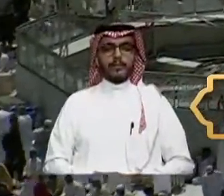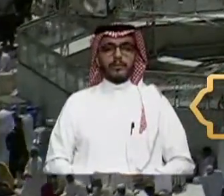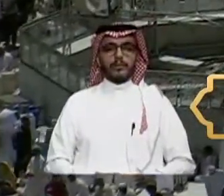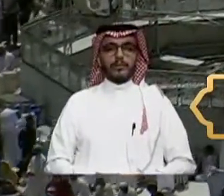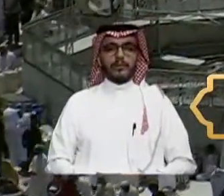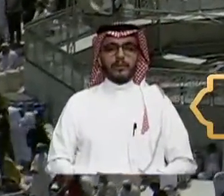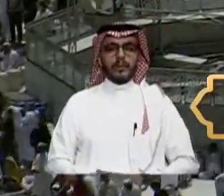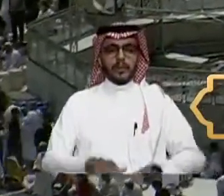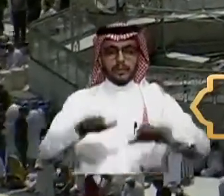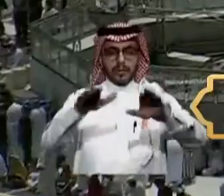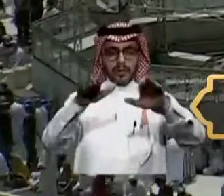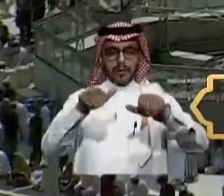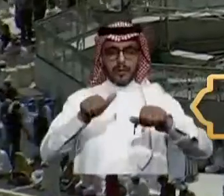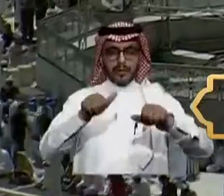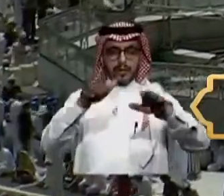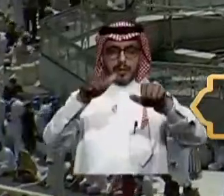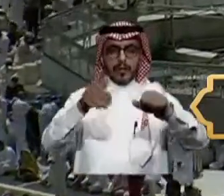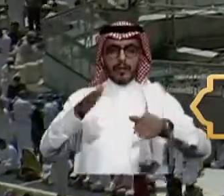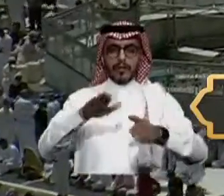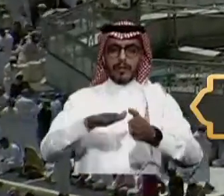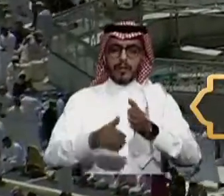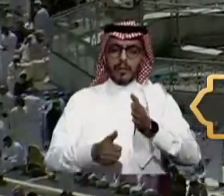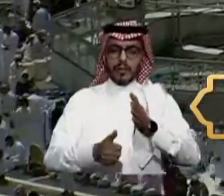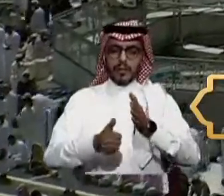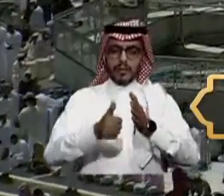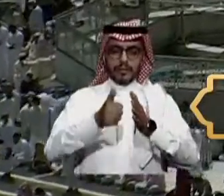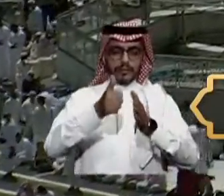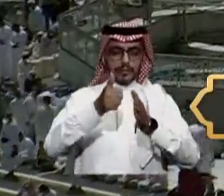ا حي على